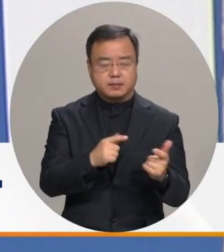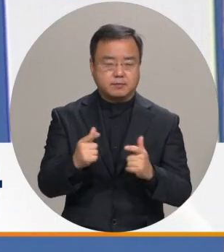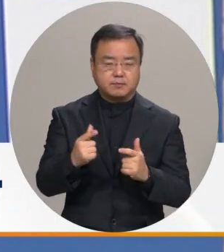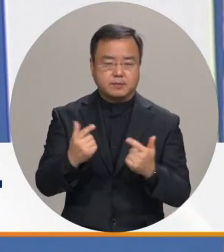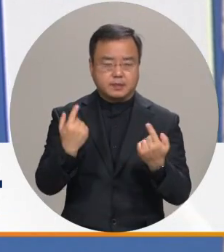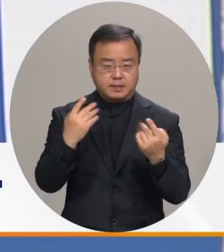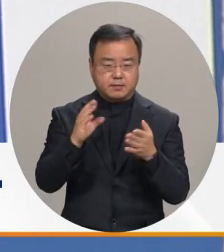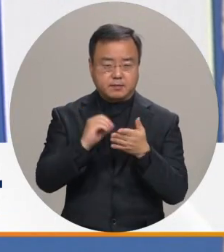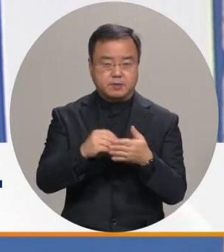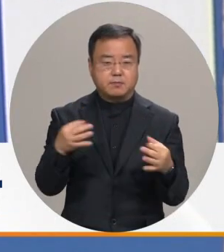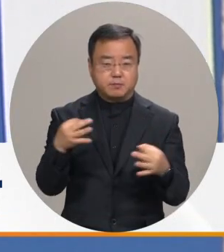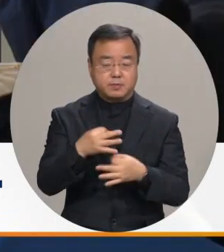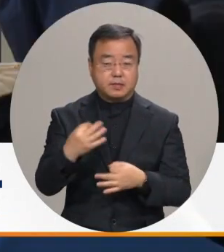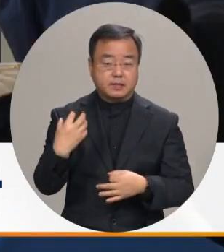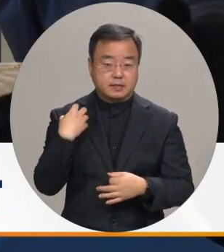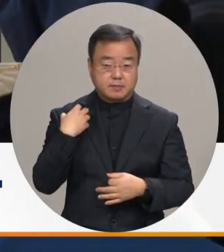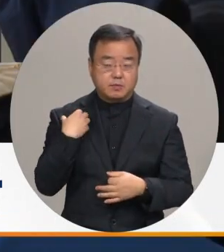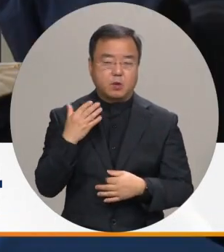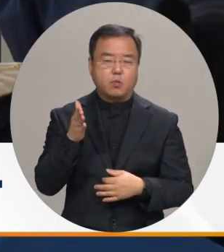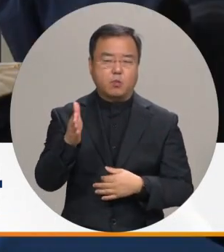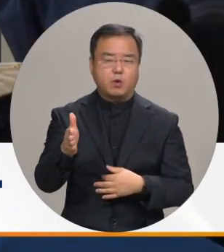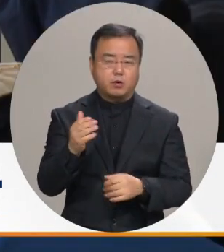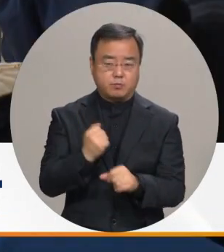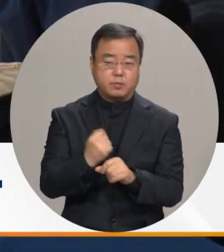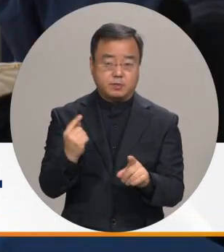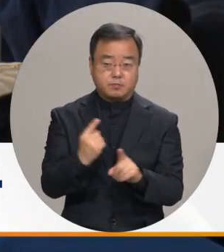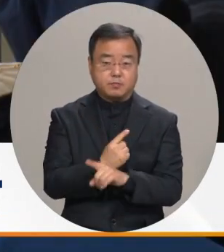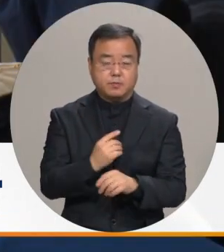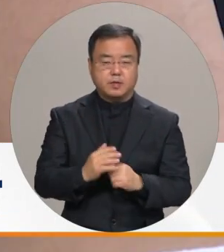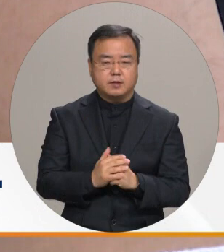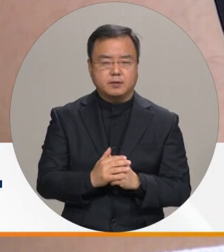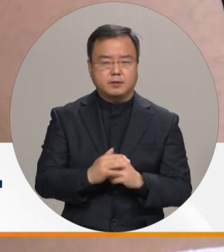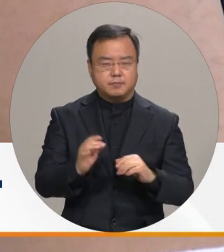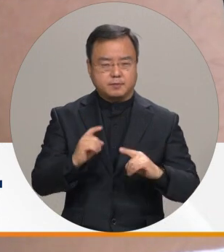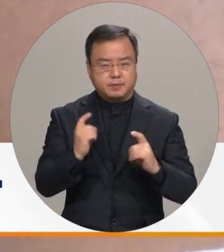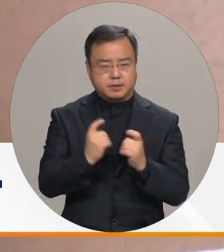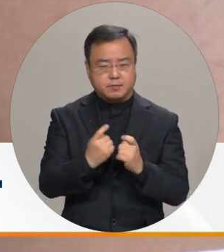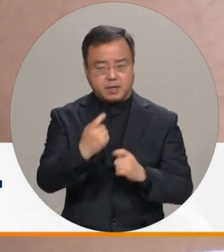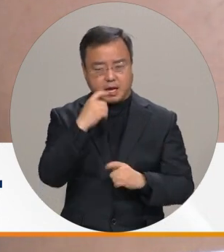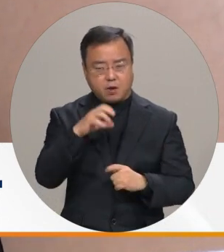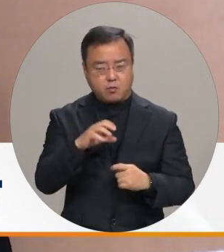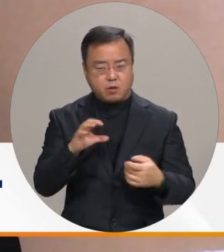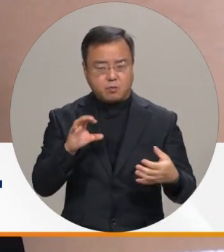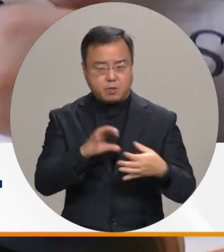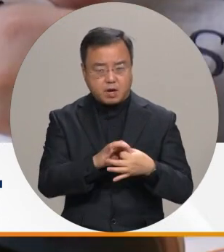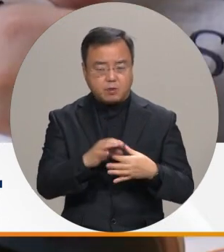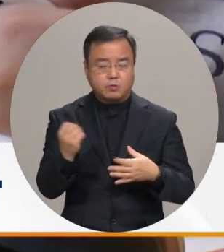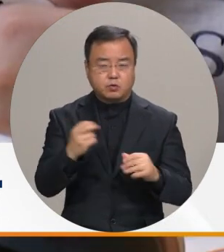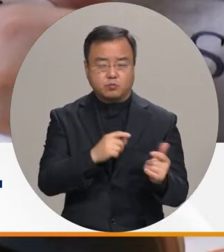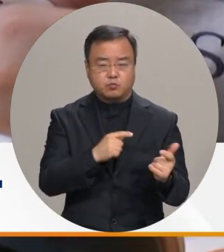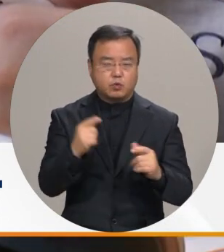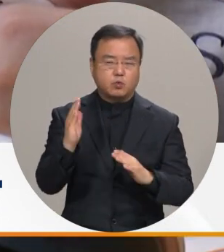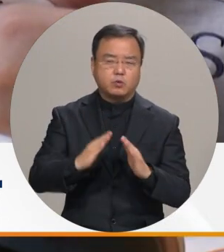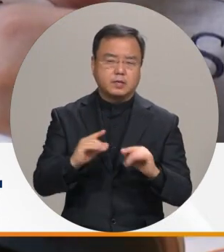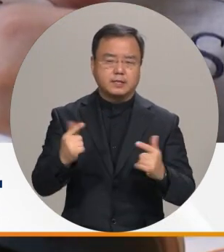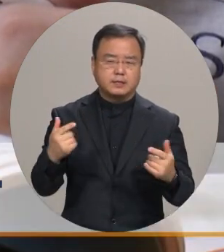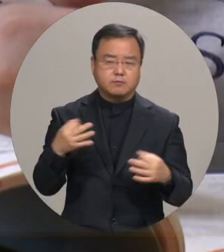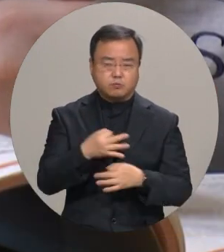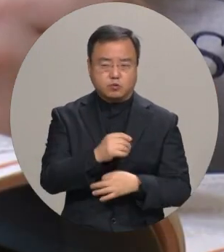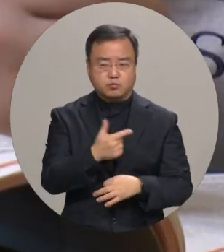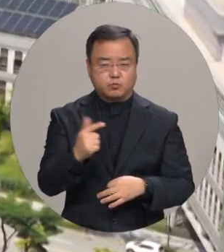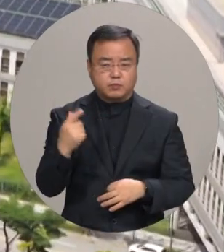담당과로 위상이 올라갑니다. 사교육 카르텔이나 입시비리 등 불공정 문제에 대한 대응을 강화하기